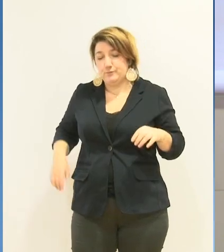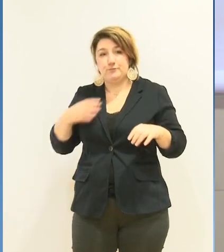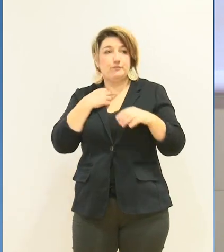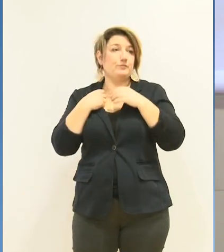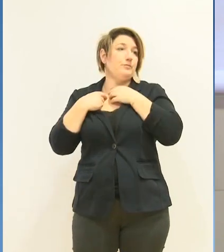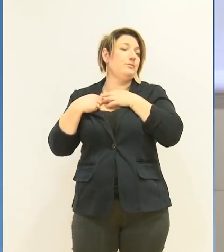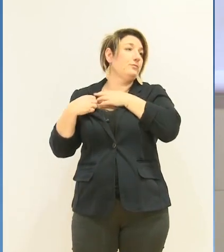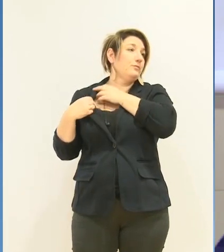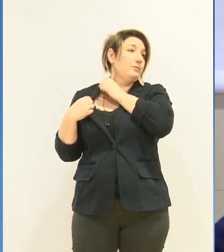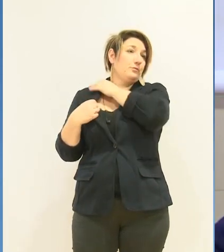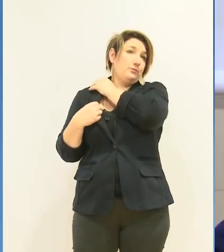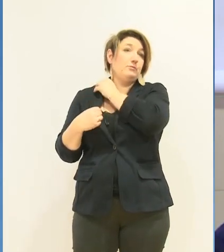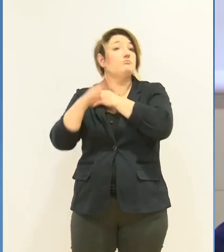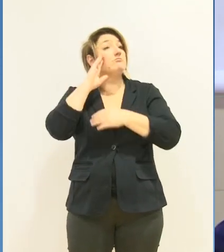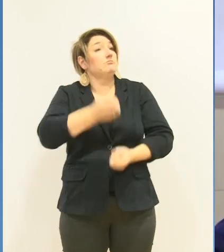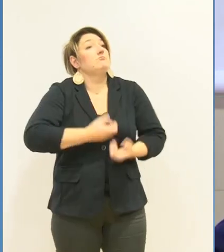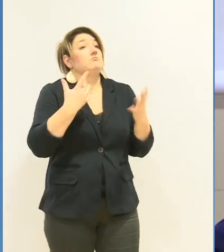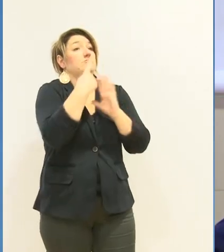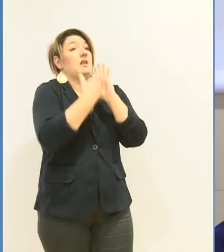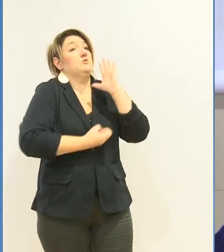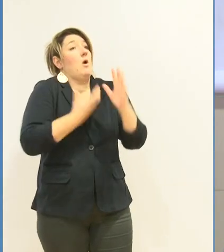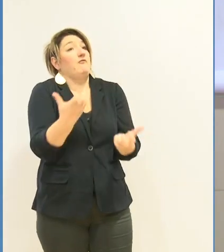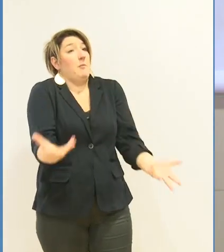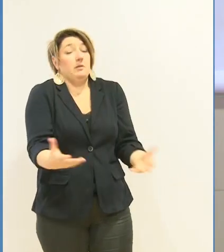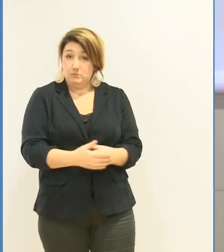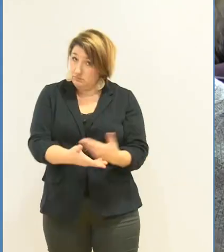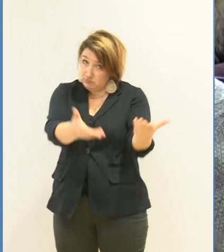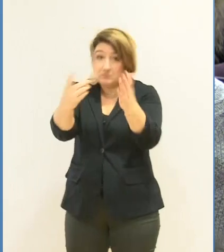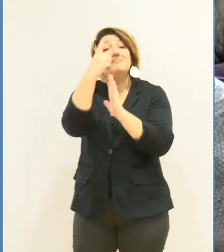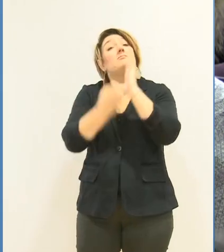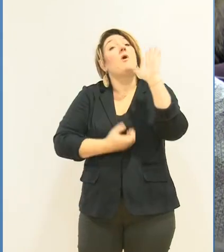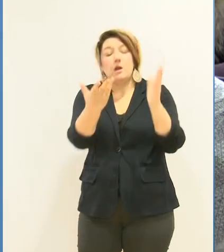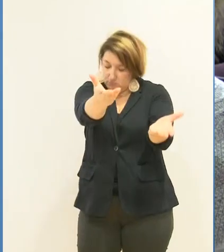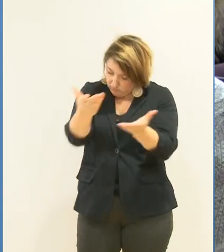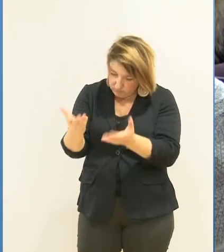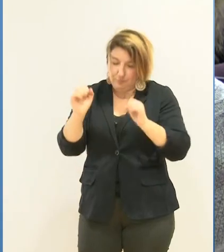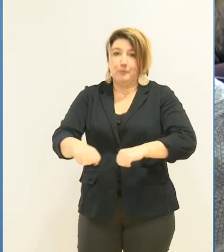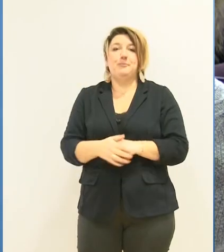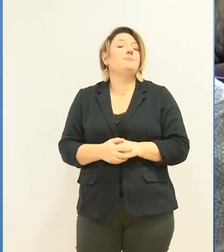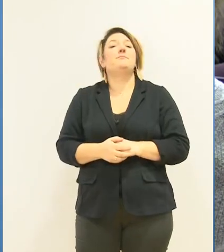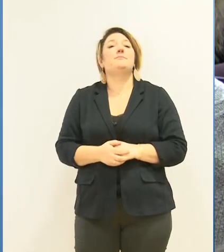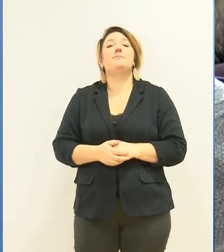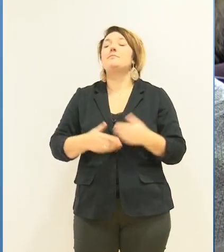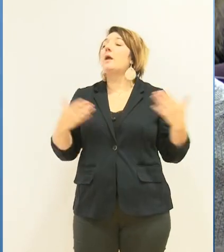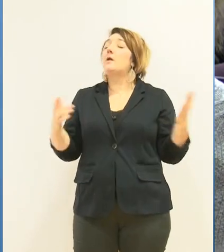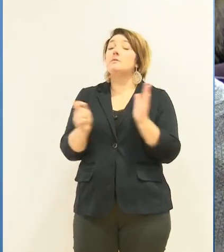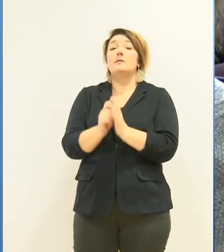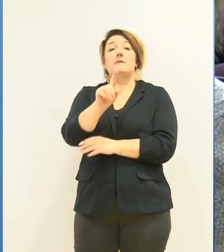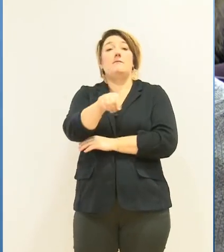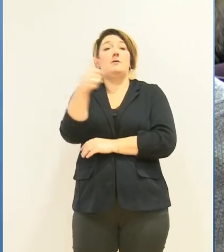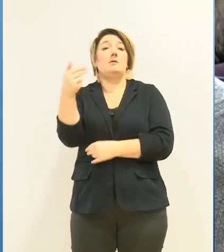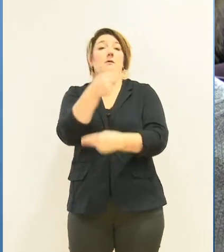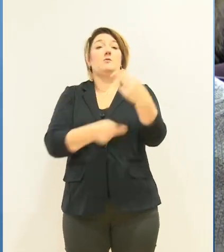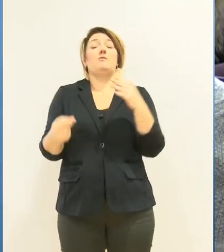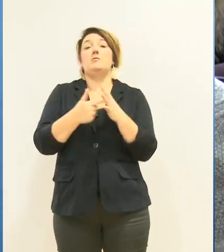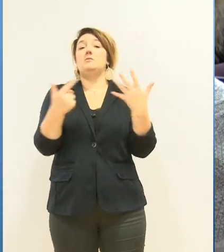pour la question orale je vous en prie alors le 21 novembre 2018